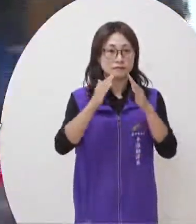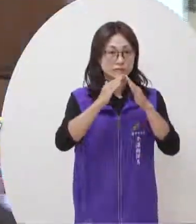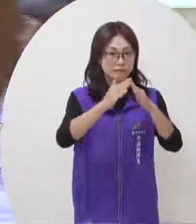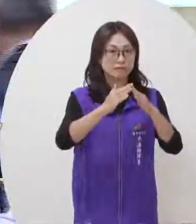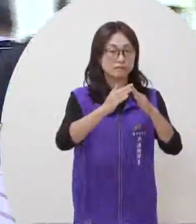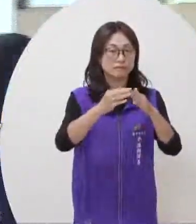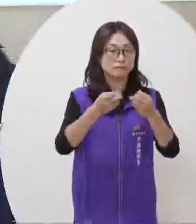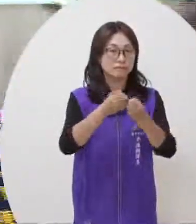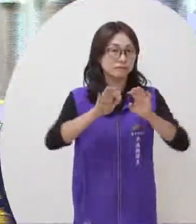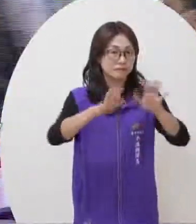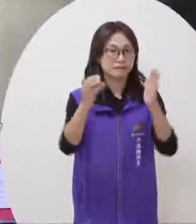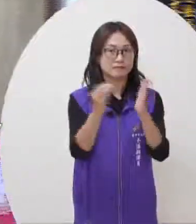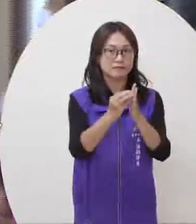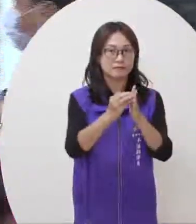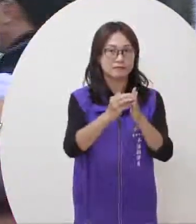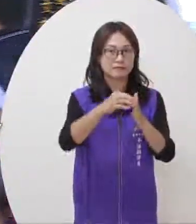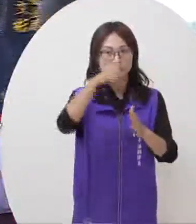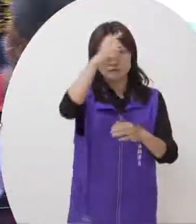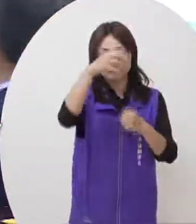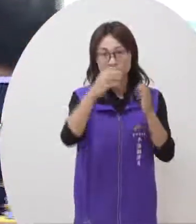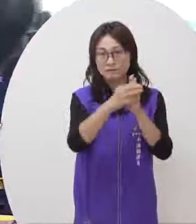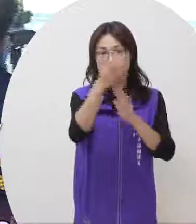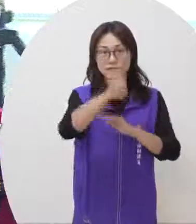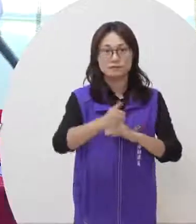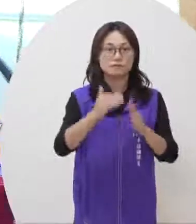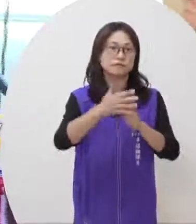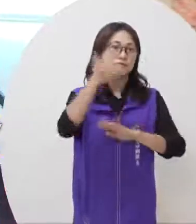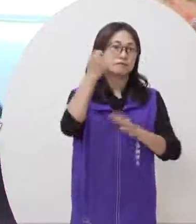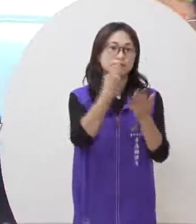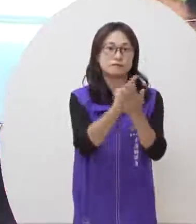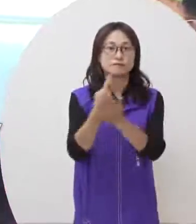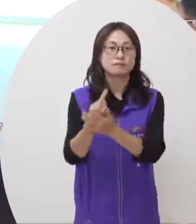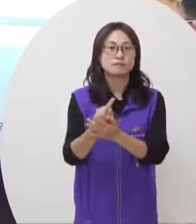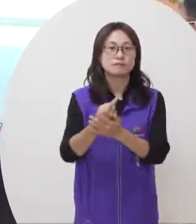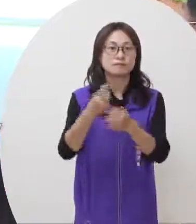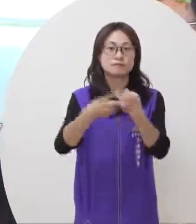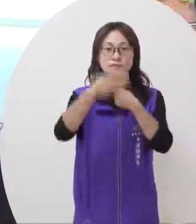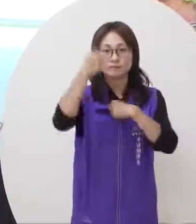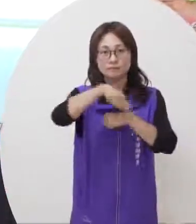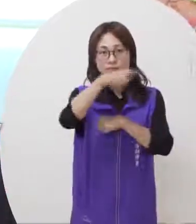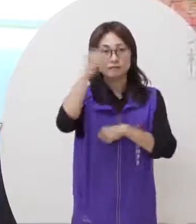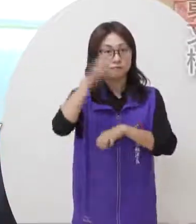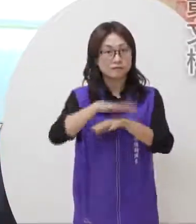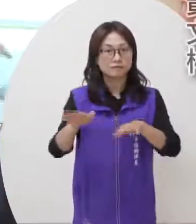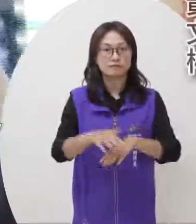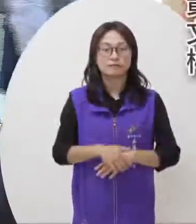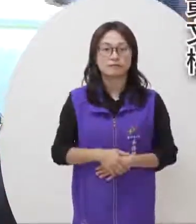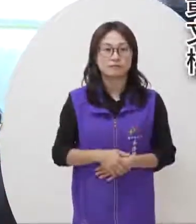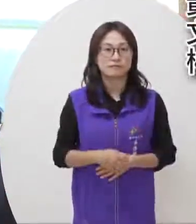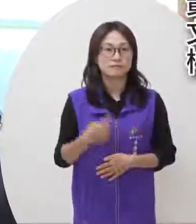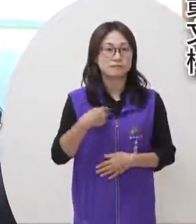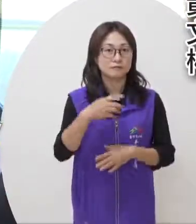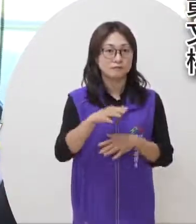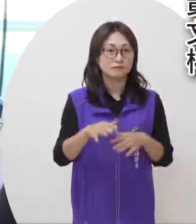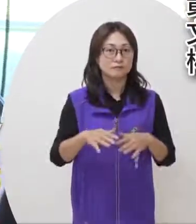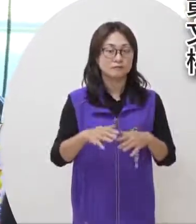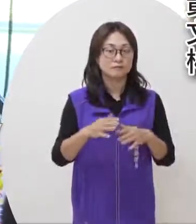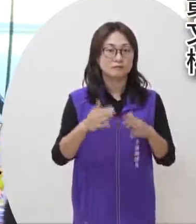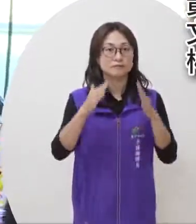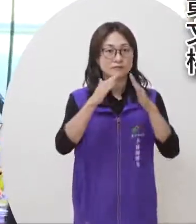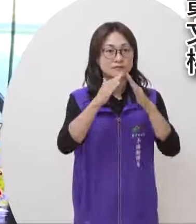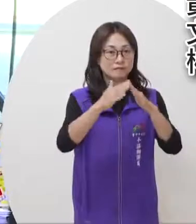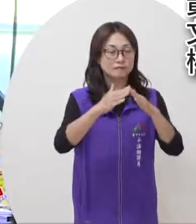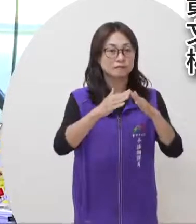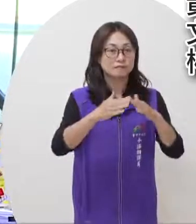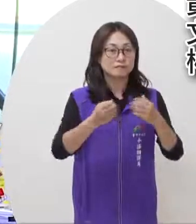黄文斌黄里长，黄局长。 市长跟各位里长大家早安，我都发局有报告，有关于